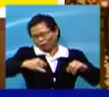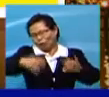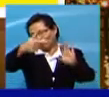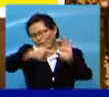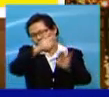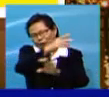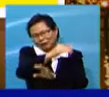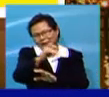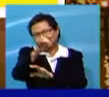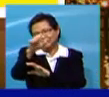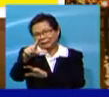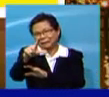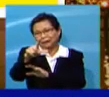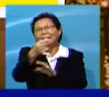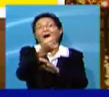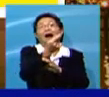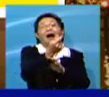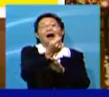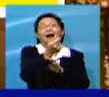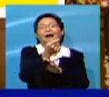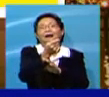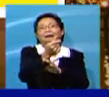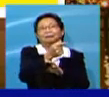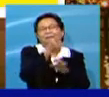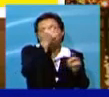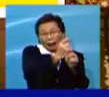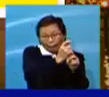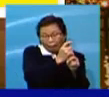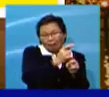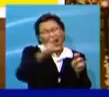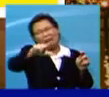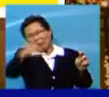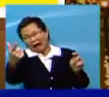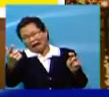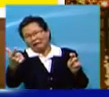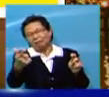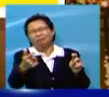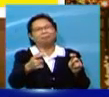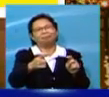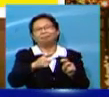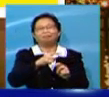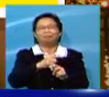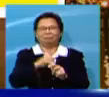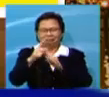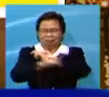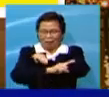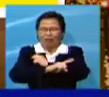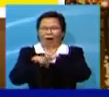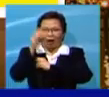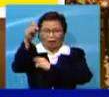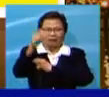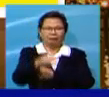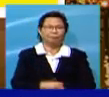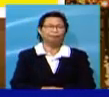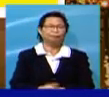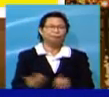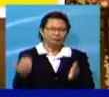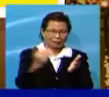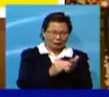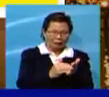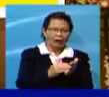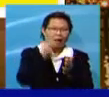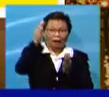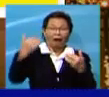dan diesel pada harga selain daripada harga yang telah ditetapkan kerajaan. Kita selepas bukan tahun, hanya kajian semula akan